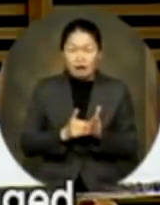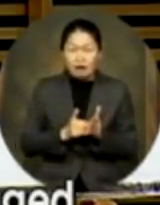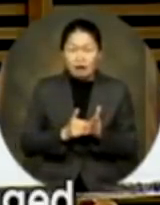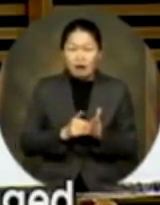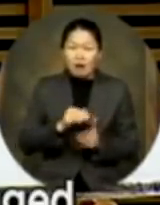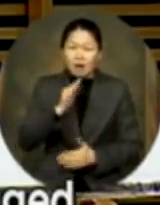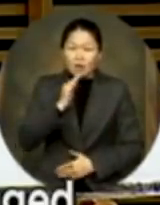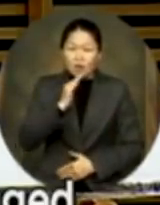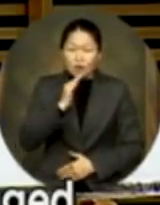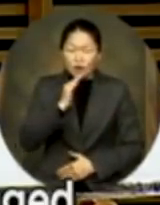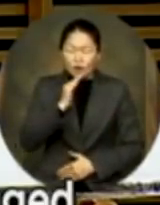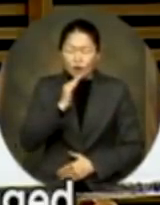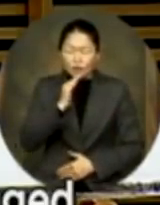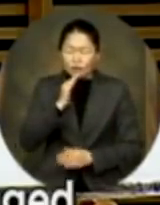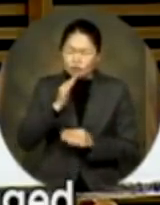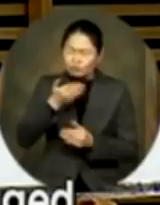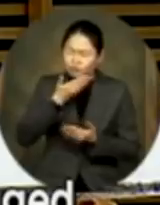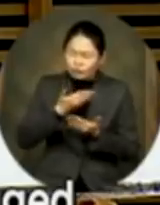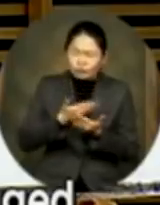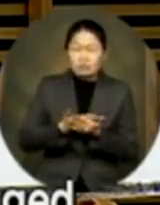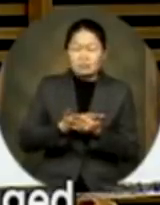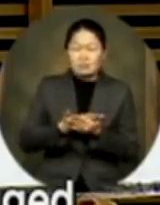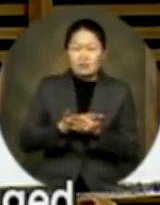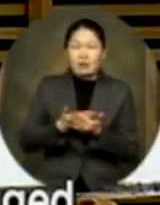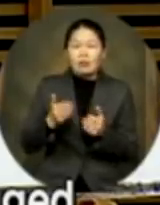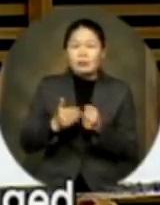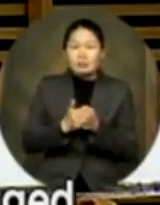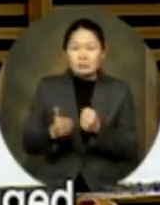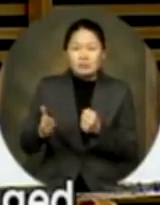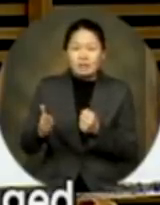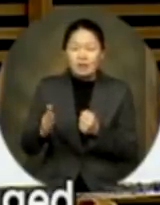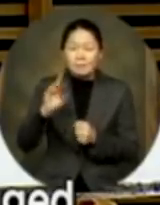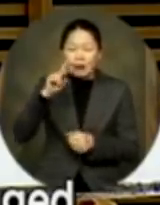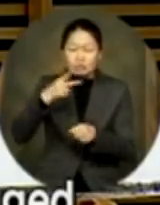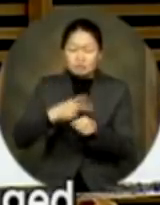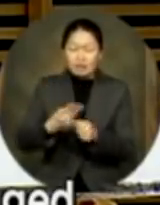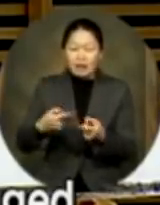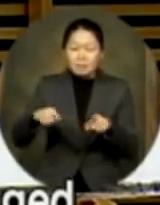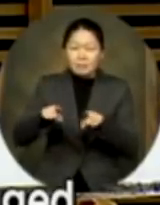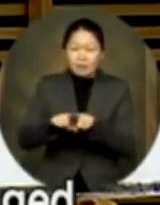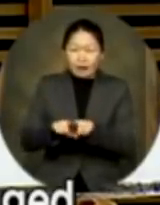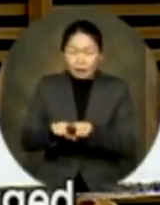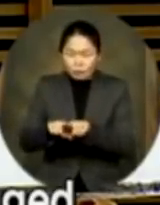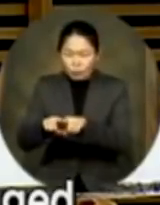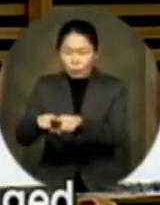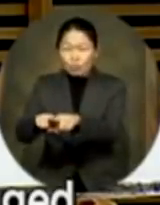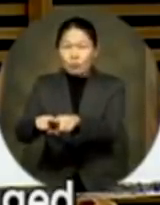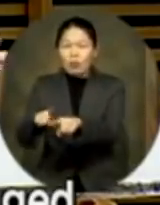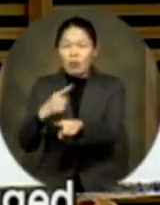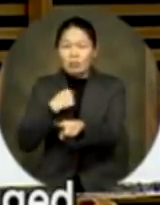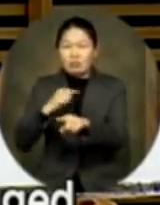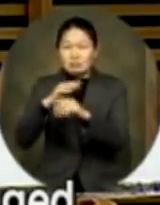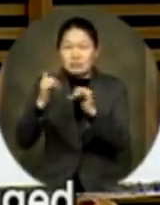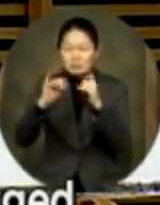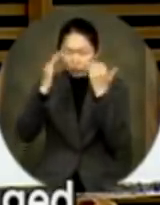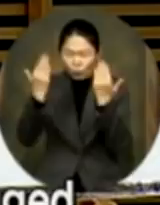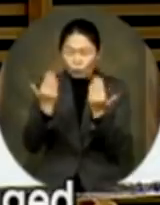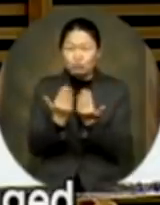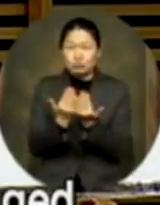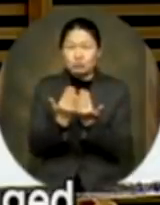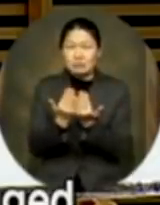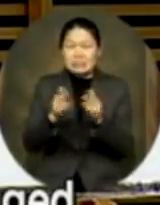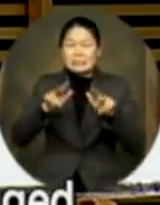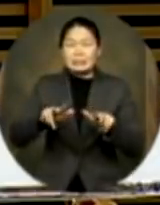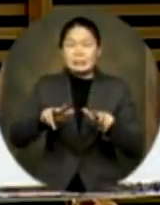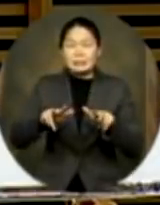아 이건 결정 적이 없었어요 그래서 사도 바울과 함께 예루살렘으로 동행하던 사람들이 모두 다